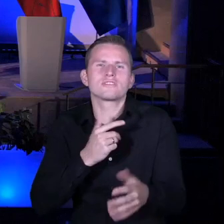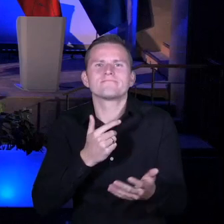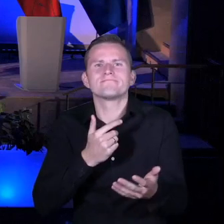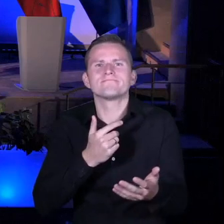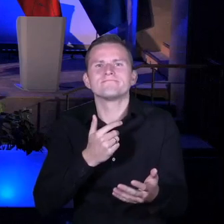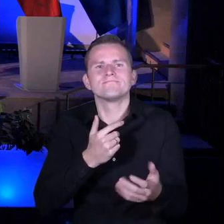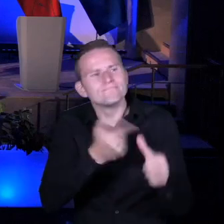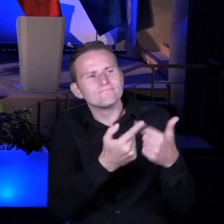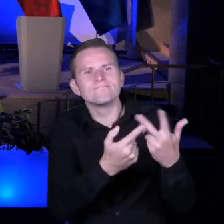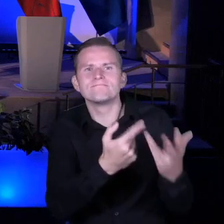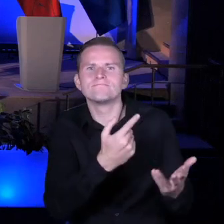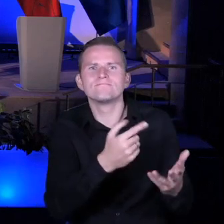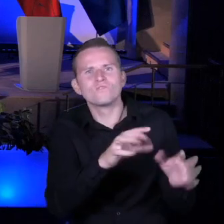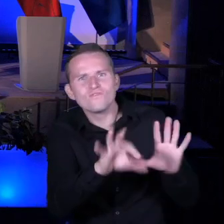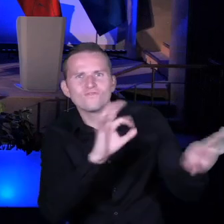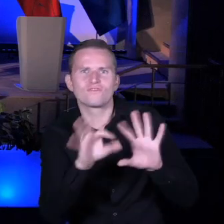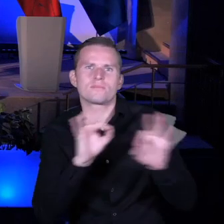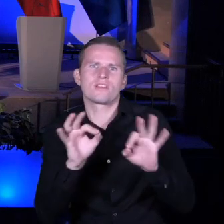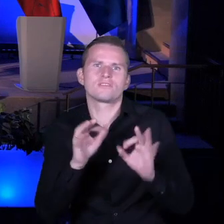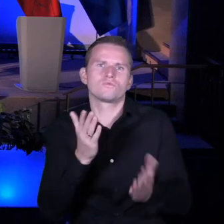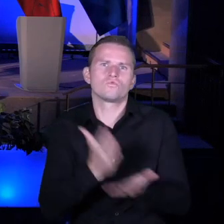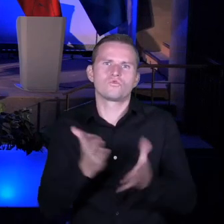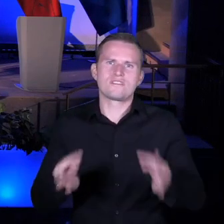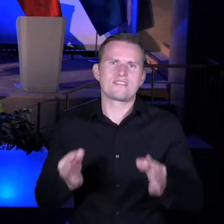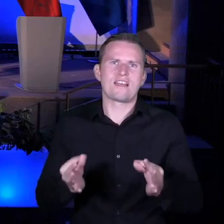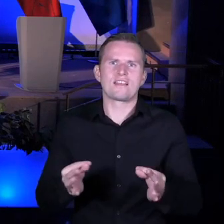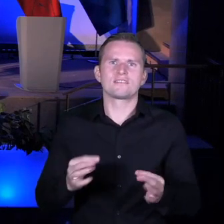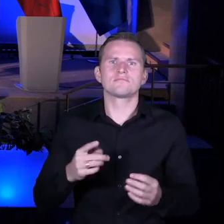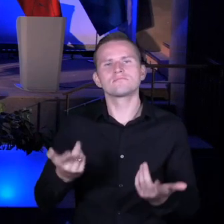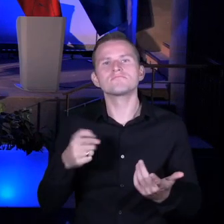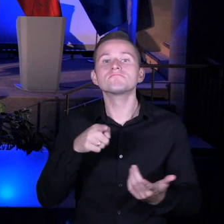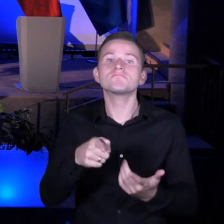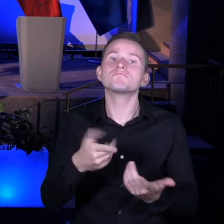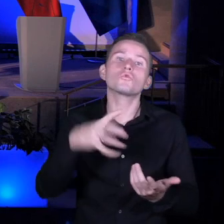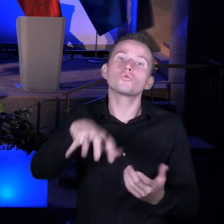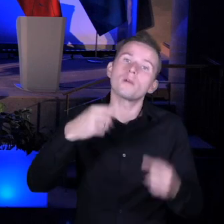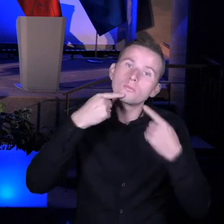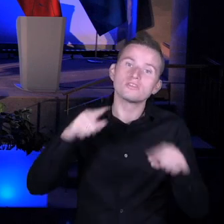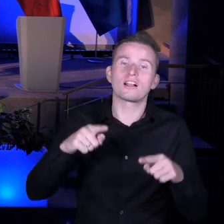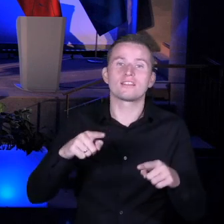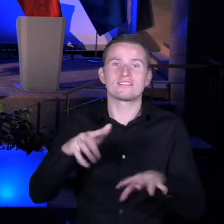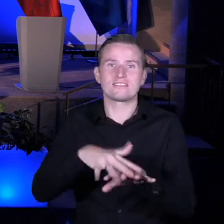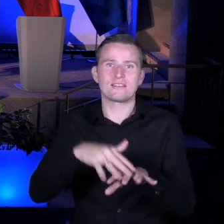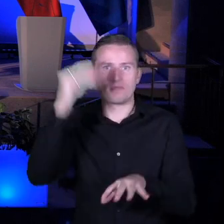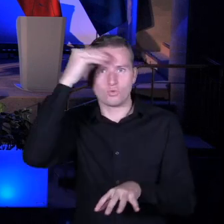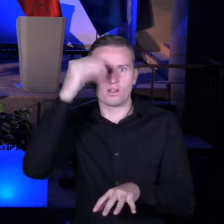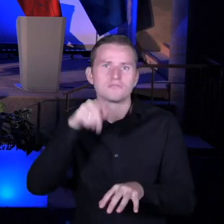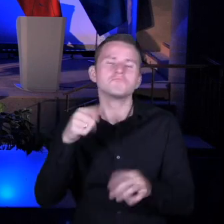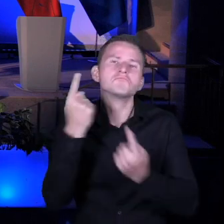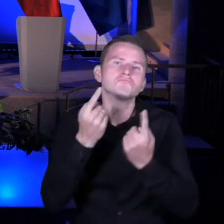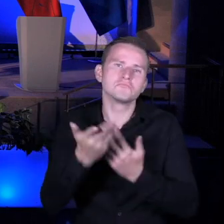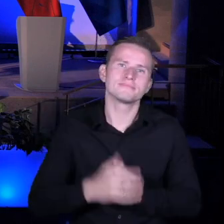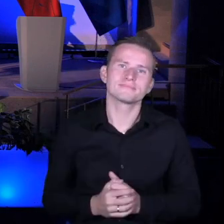długofalowej perspektywie. Jak to wygląda z perspektywy resortu odpowiedzialnego za system edukacji? Szanowni